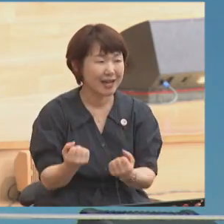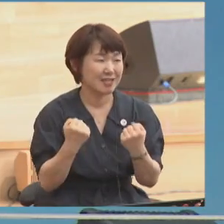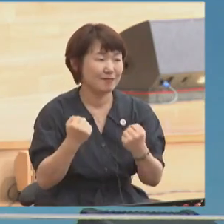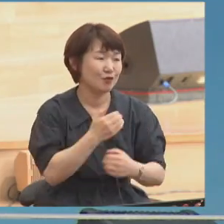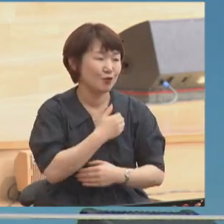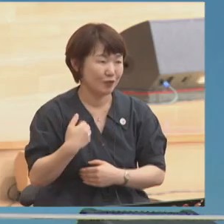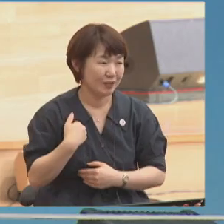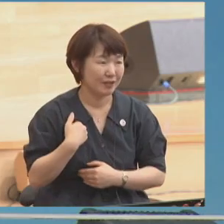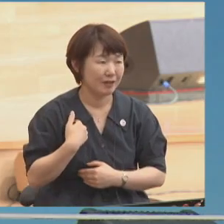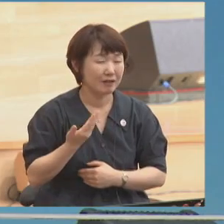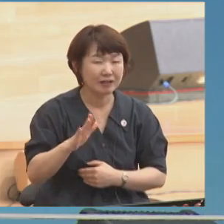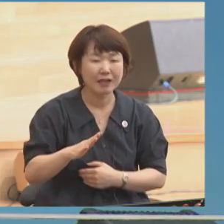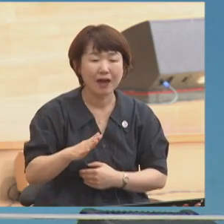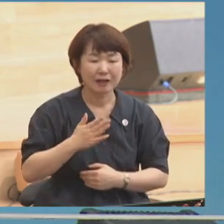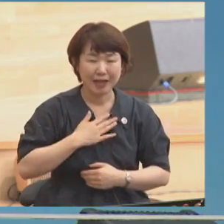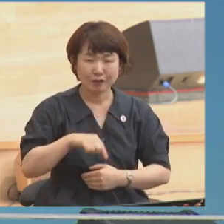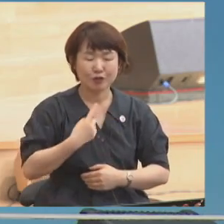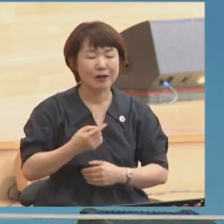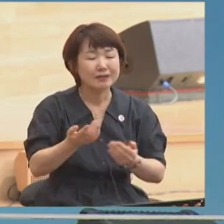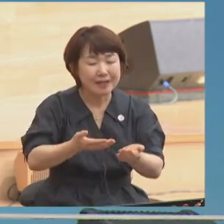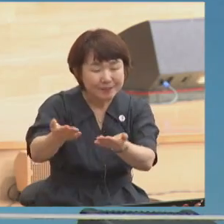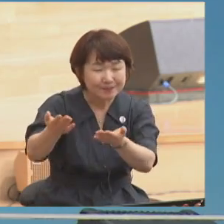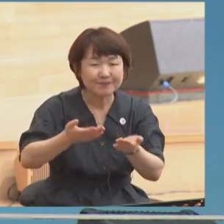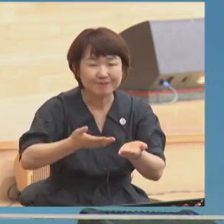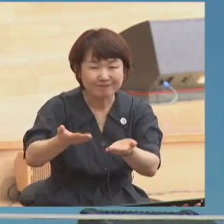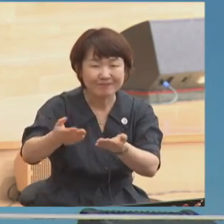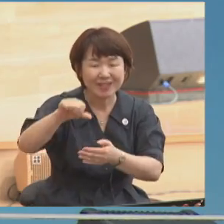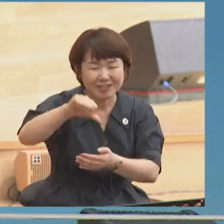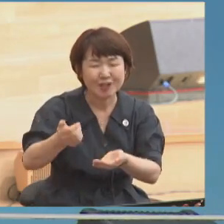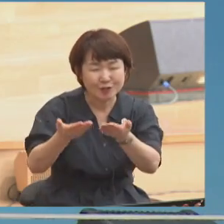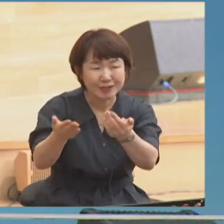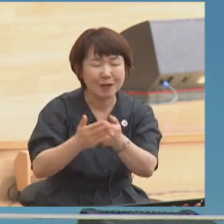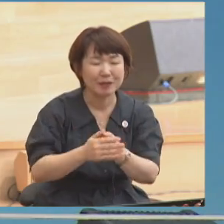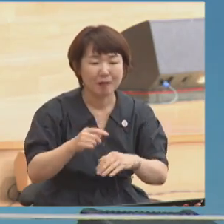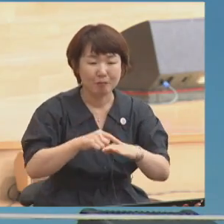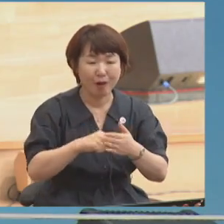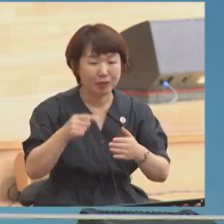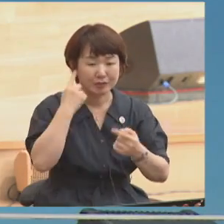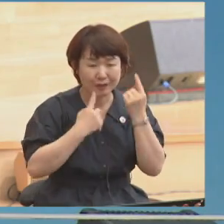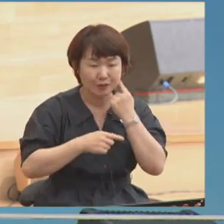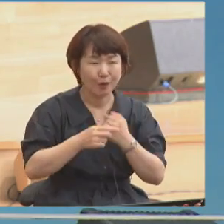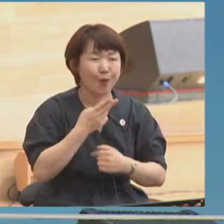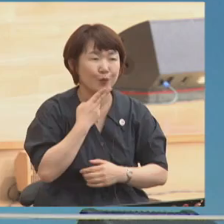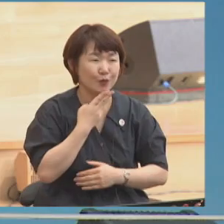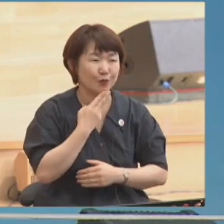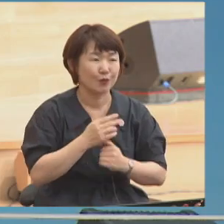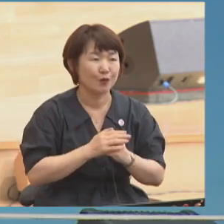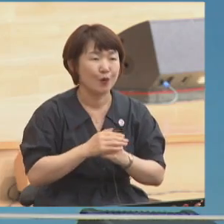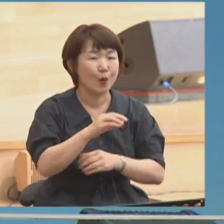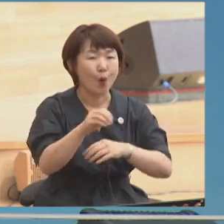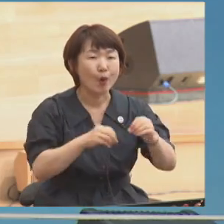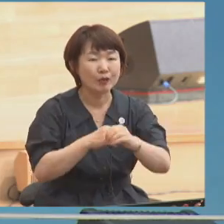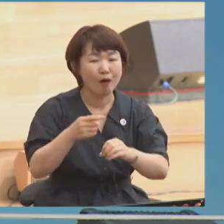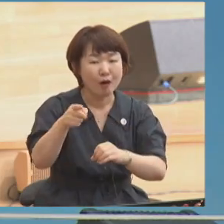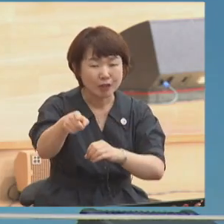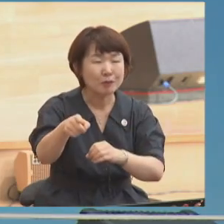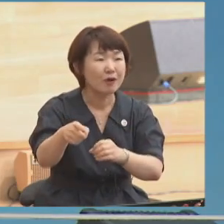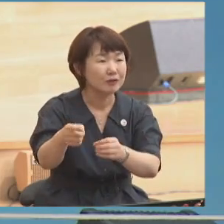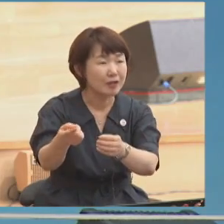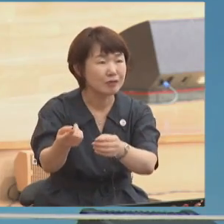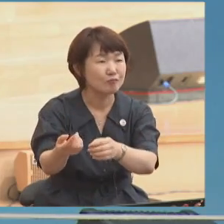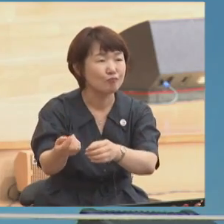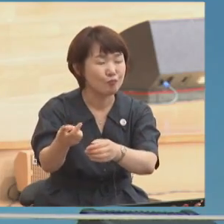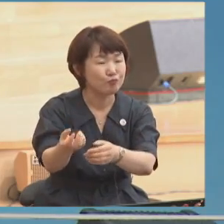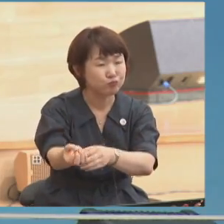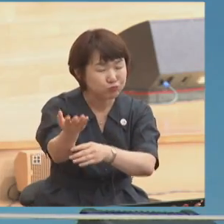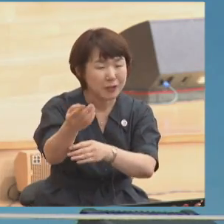충분해요. 그런데 스스로 양보하는 거니까 마음에 상처가 없어요. 오히려 상대를 일어나게 해준 것이기